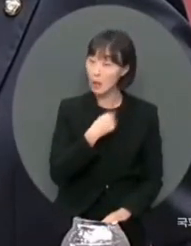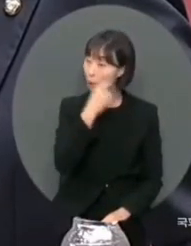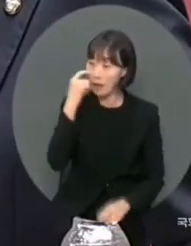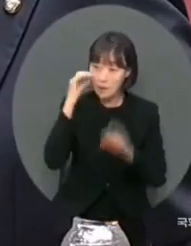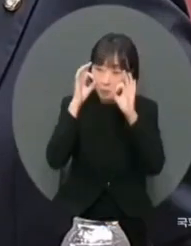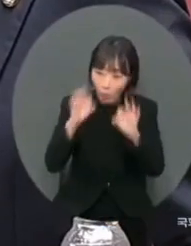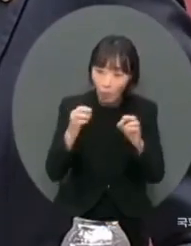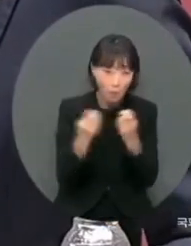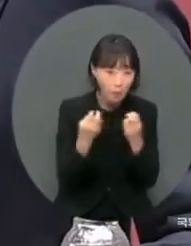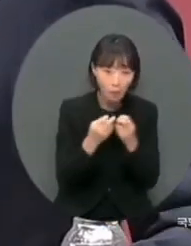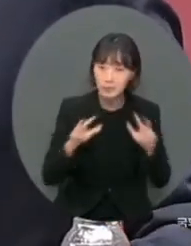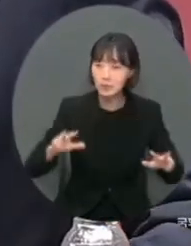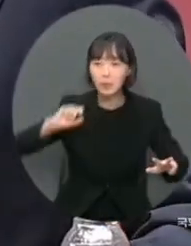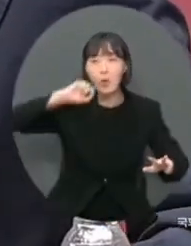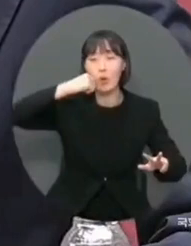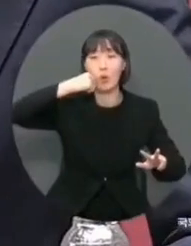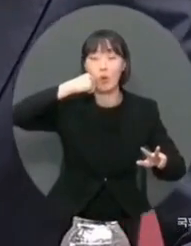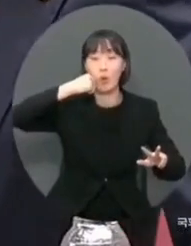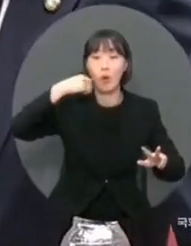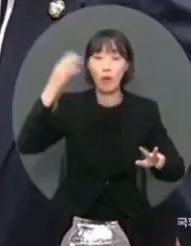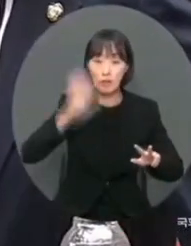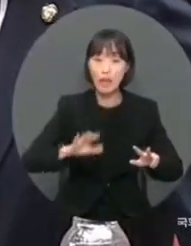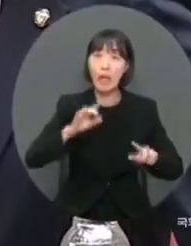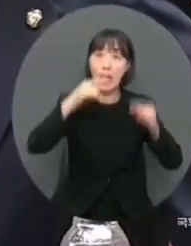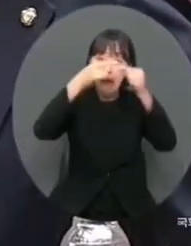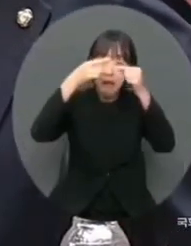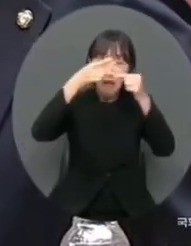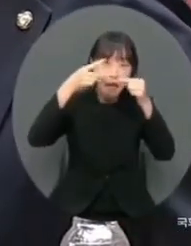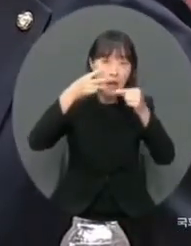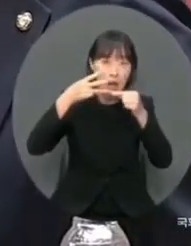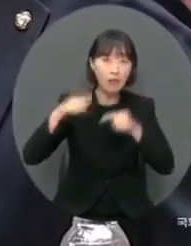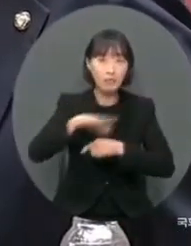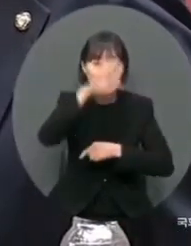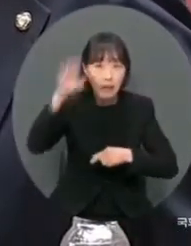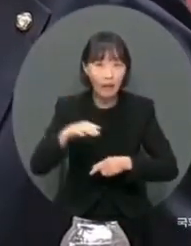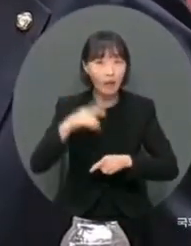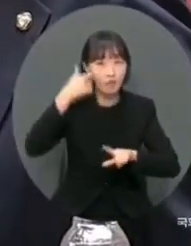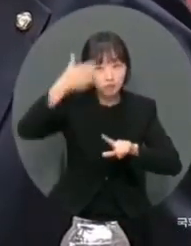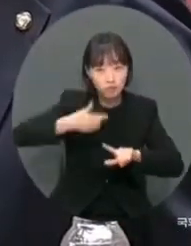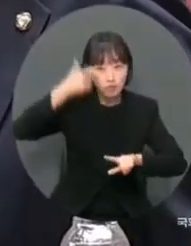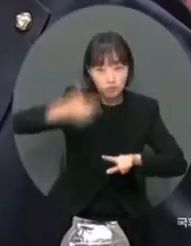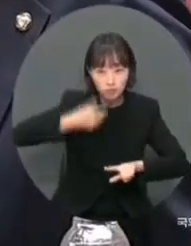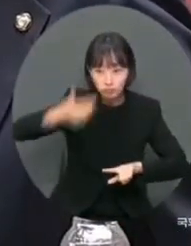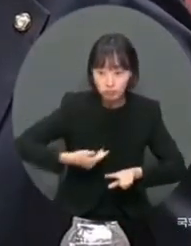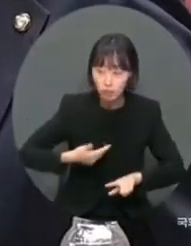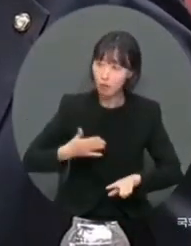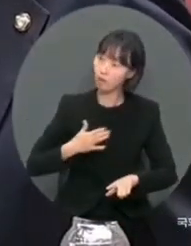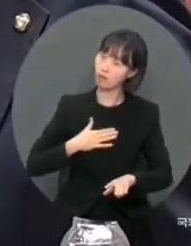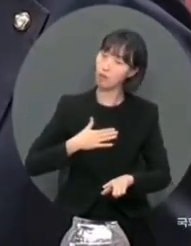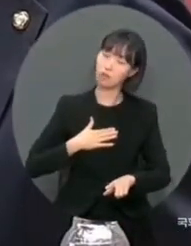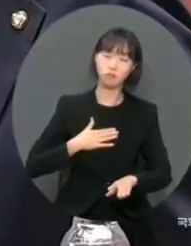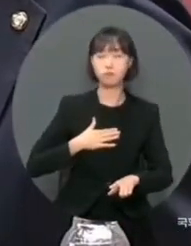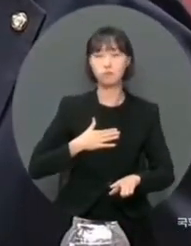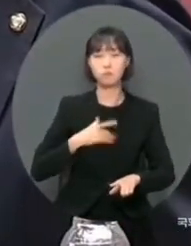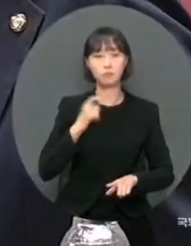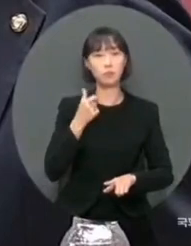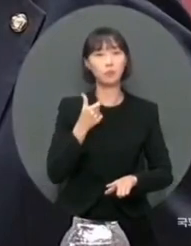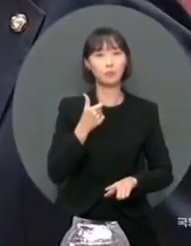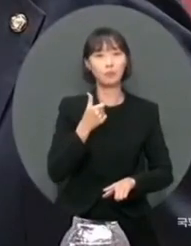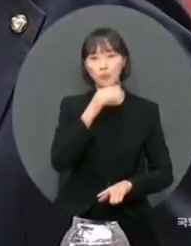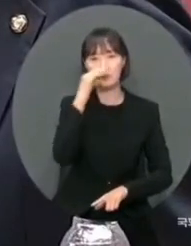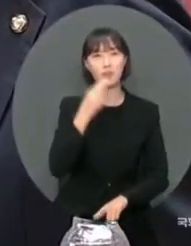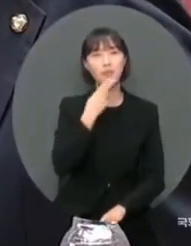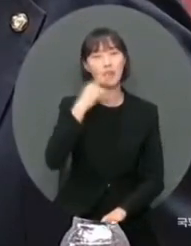없는 상황에서 한 구절 한 구절을 말씀하시면서 여기에 대해서 저의 의견을 묻는 것은 그거는 대단히 부적절하다고 생각합니다.